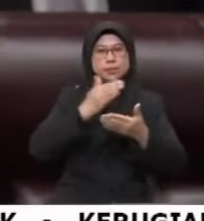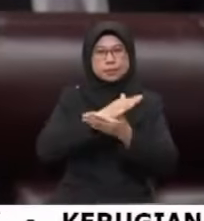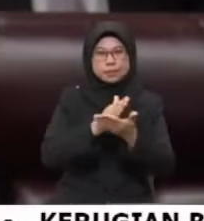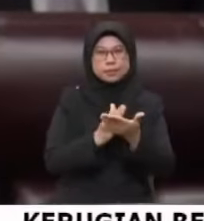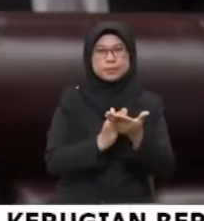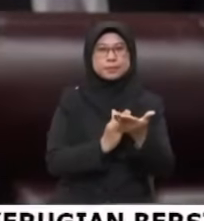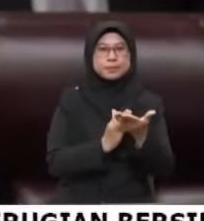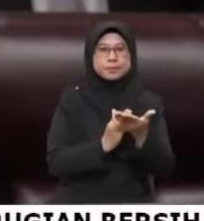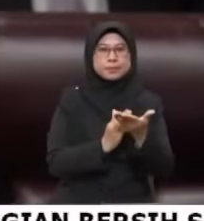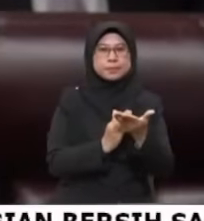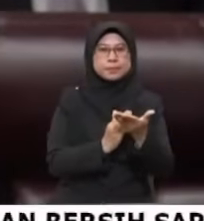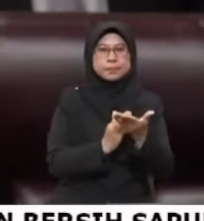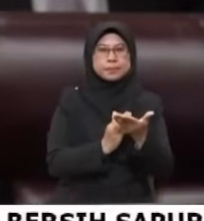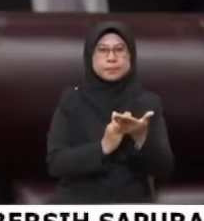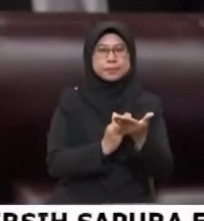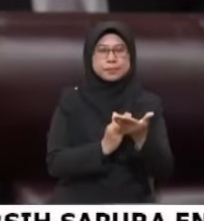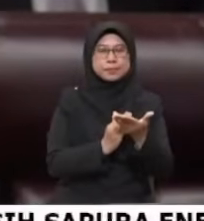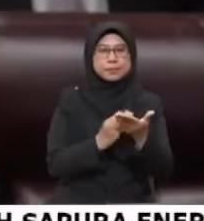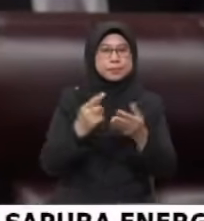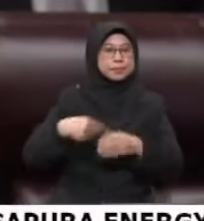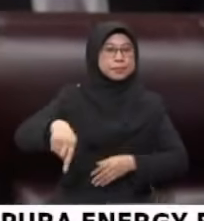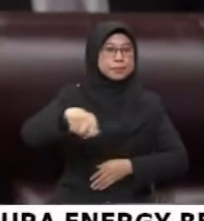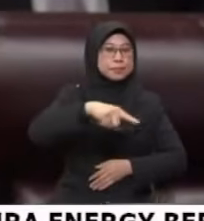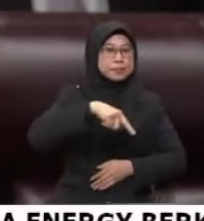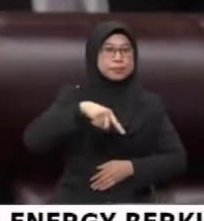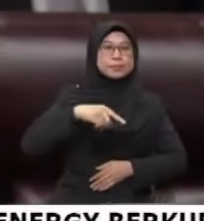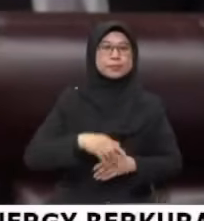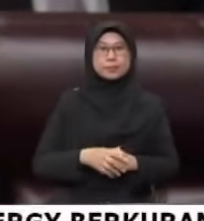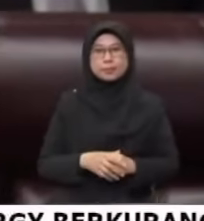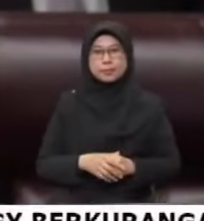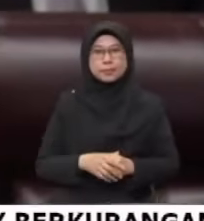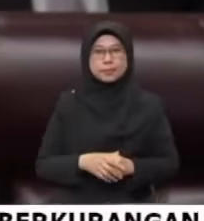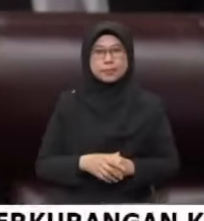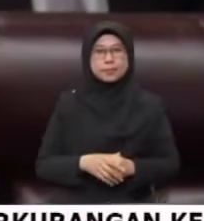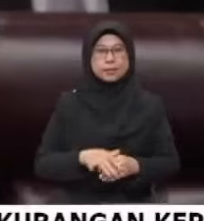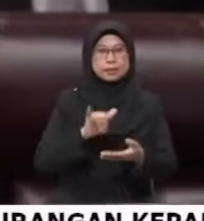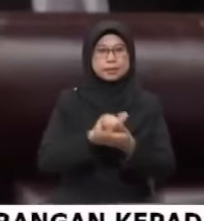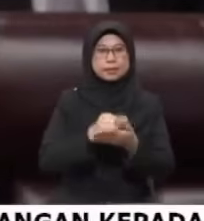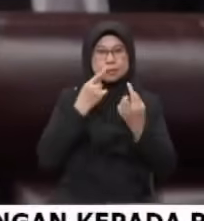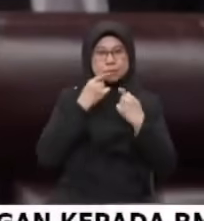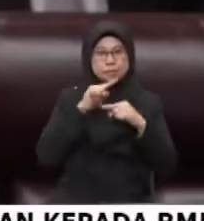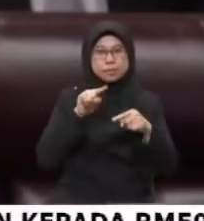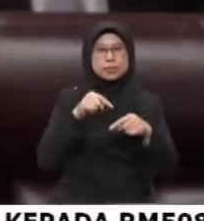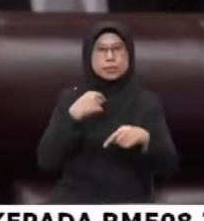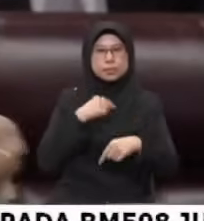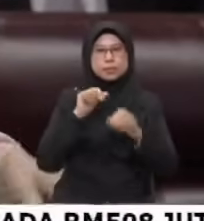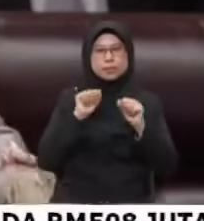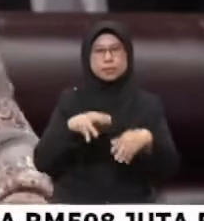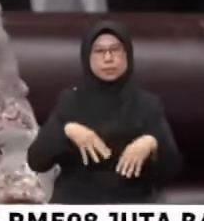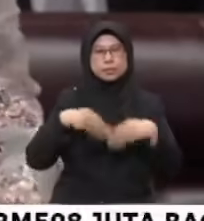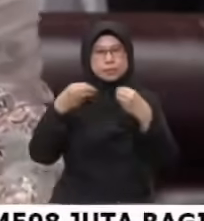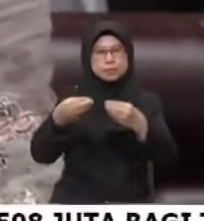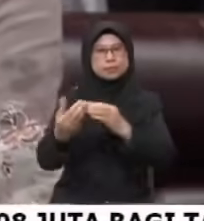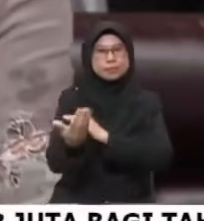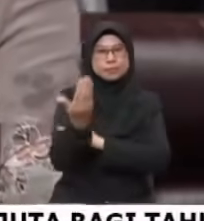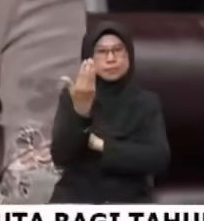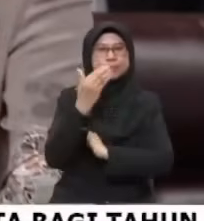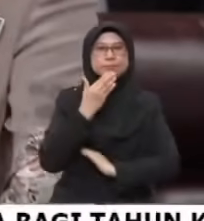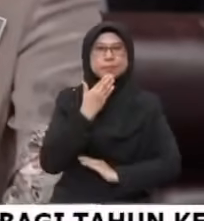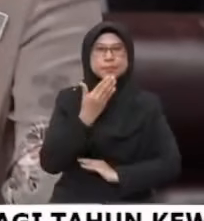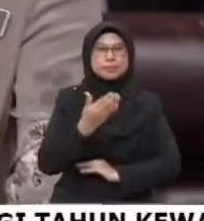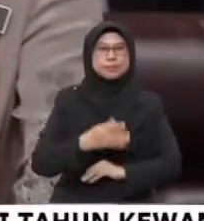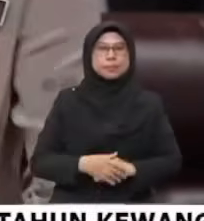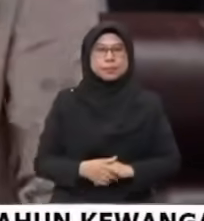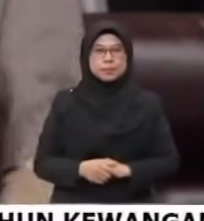pihak di pihak mereka itu antara jawapan yang dapat saya berikan pada pagi ini Terima kasih